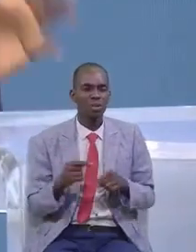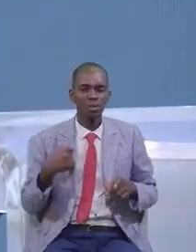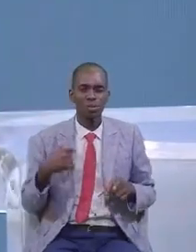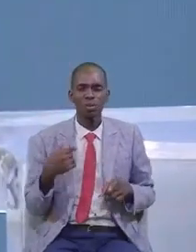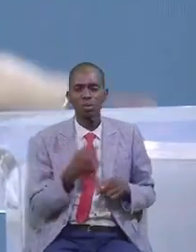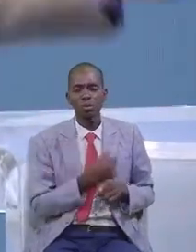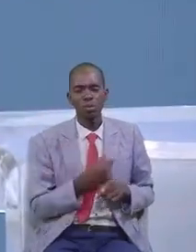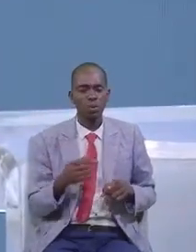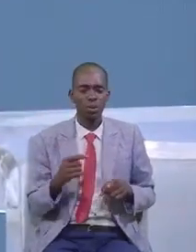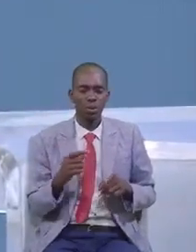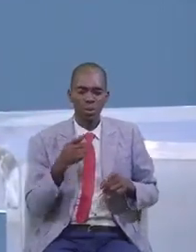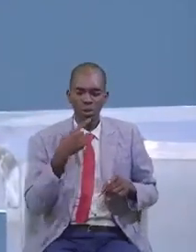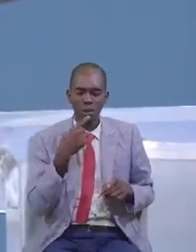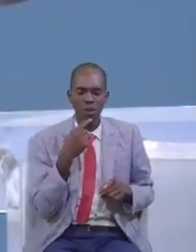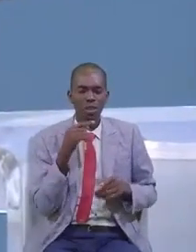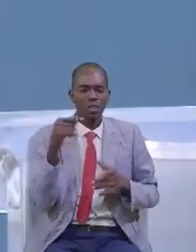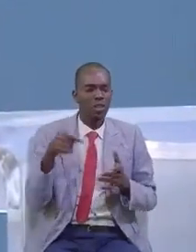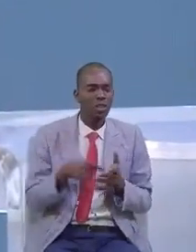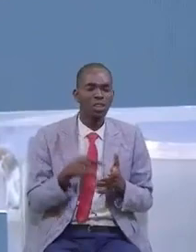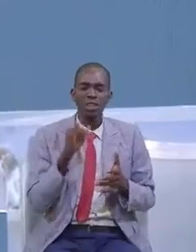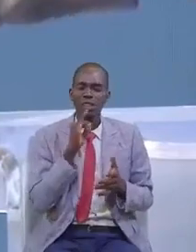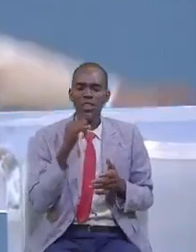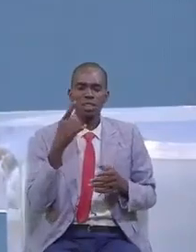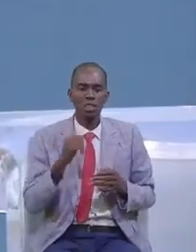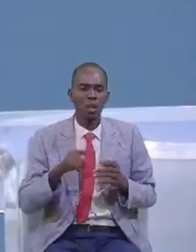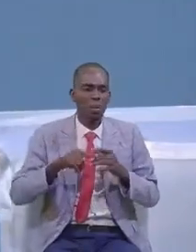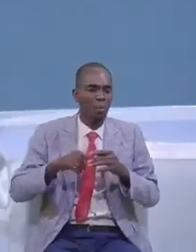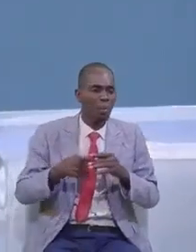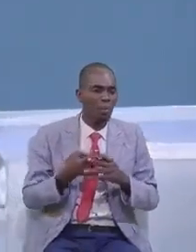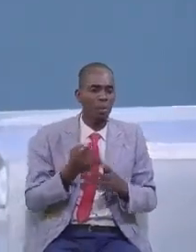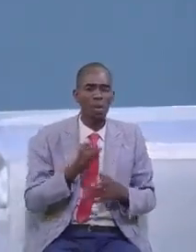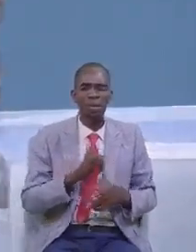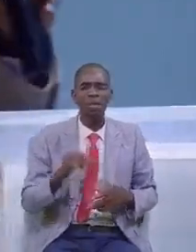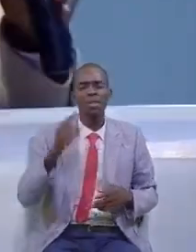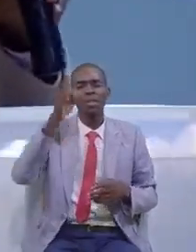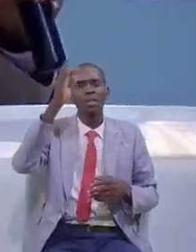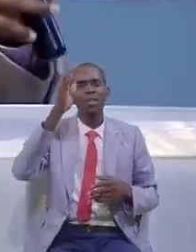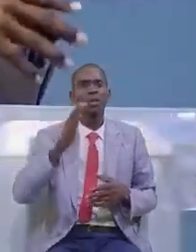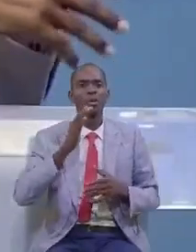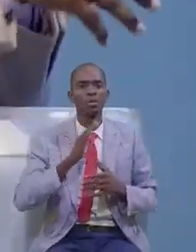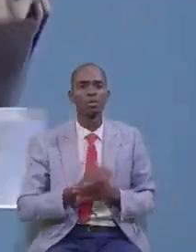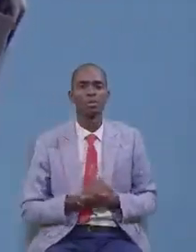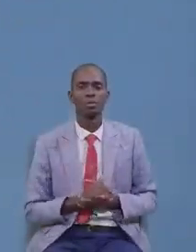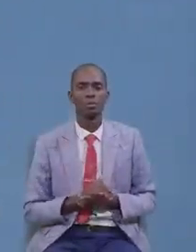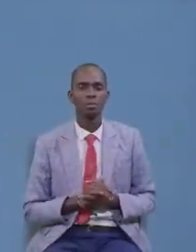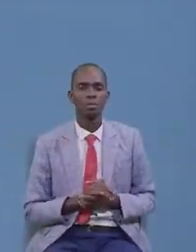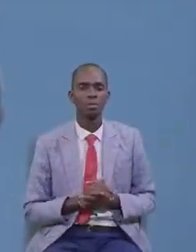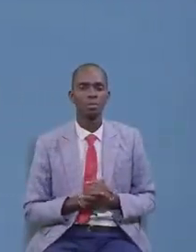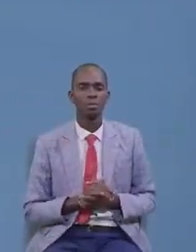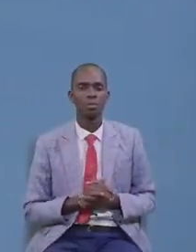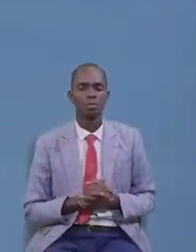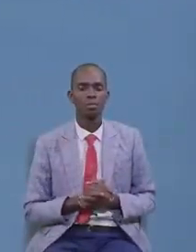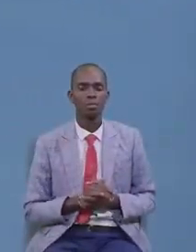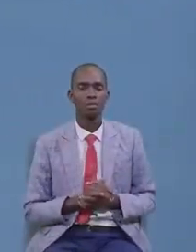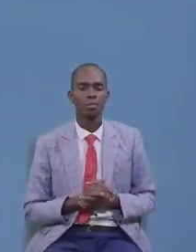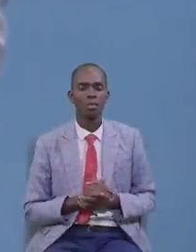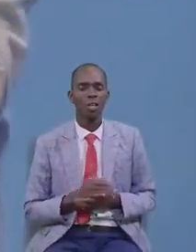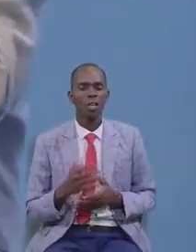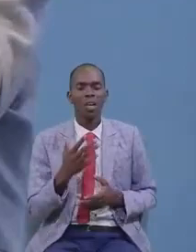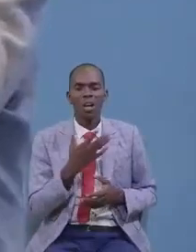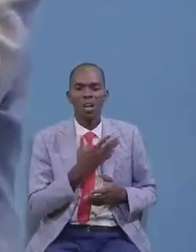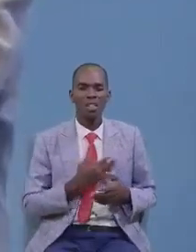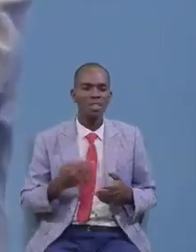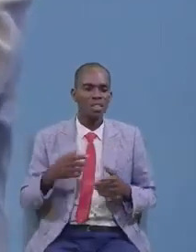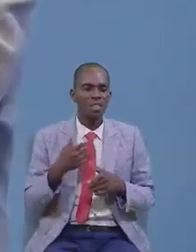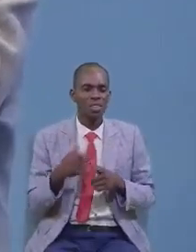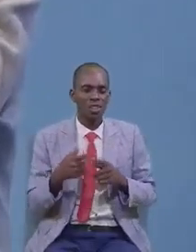the beginning God. మనము దాన్ని తెరచి చూచినప్పుడు ఆది అందు దేవుడు. Now he reveals to us what our